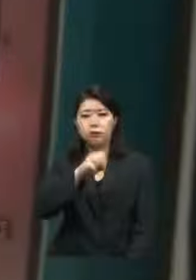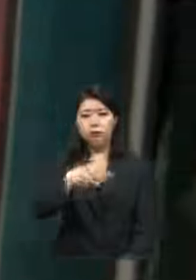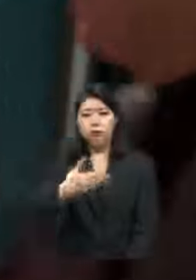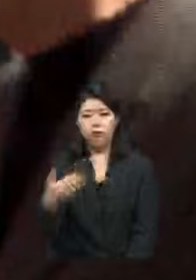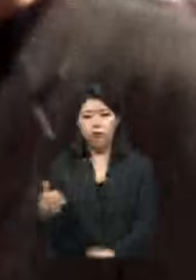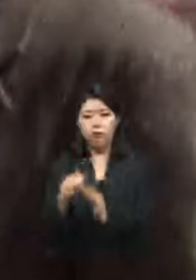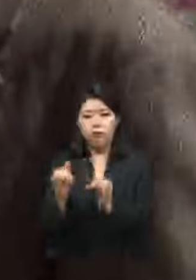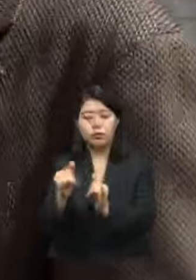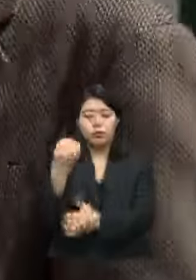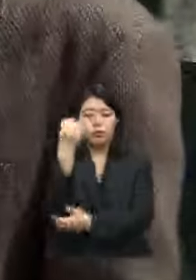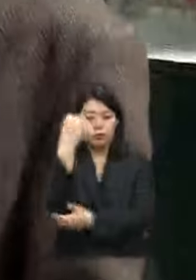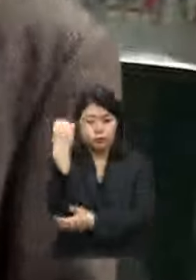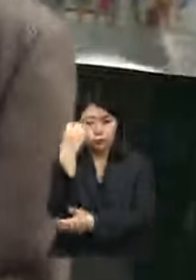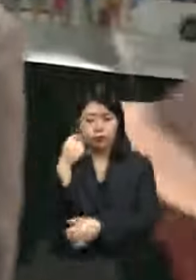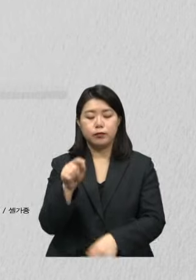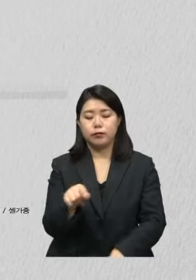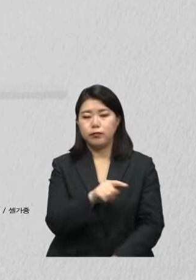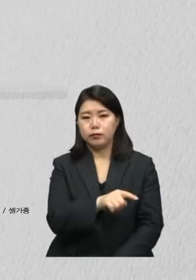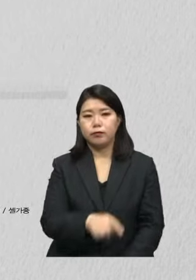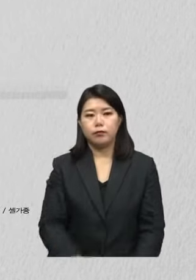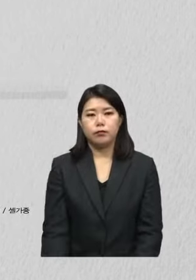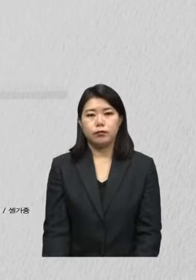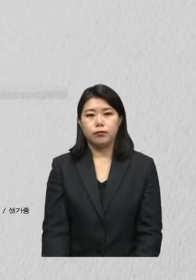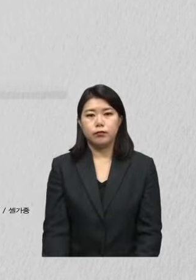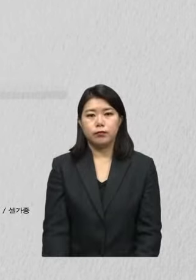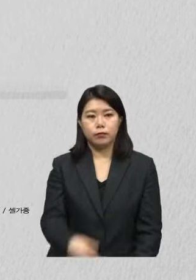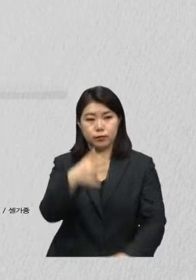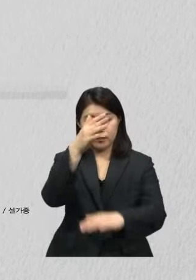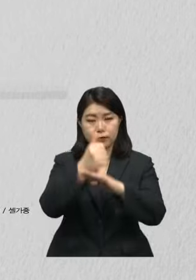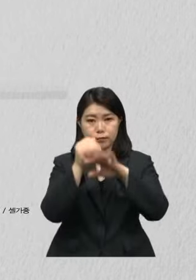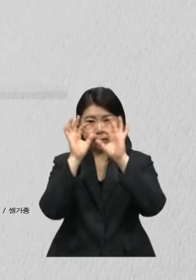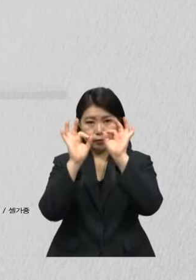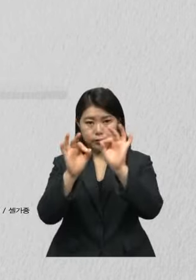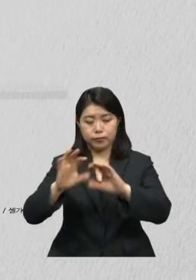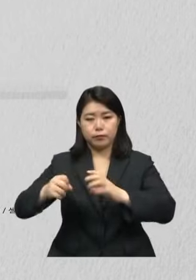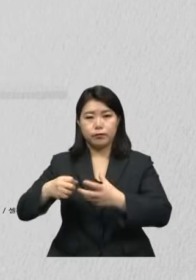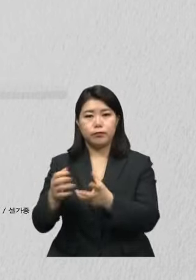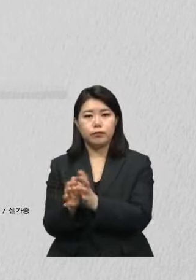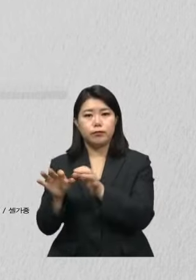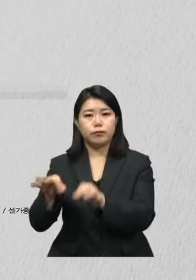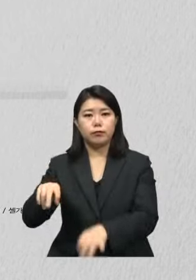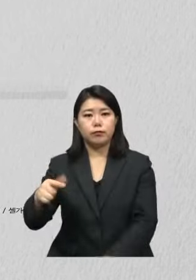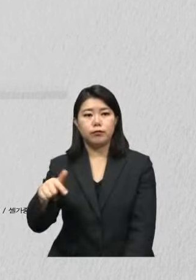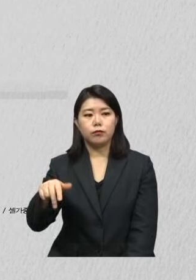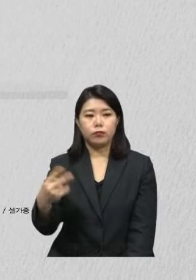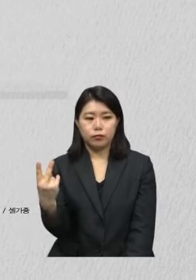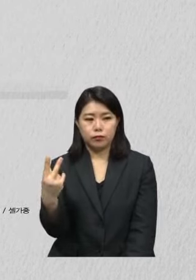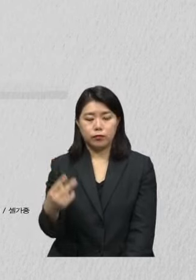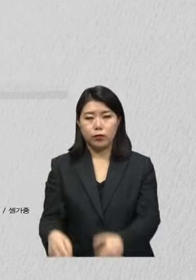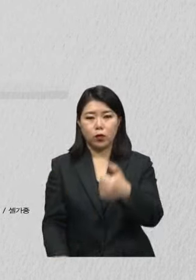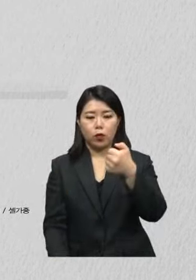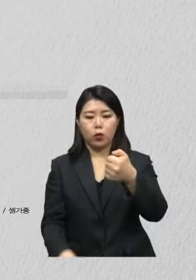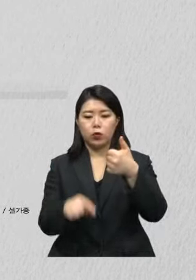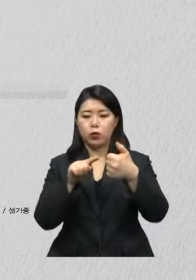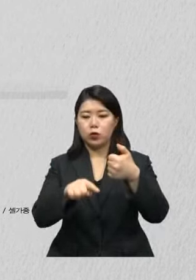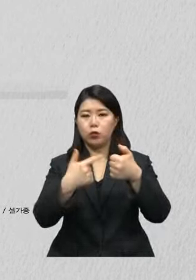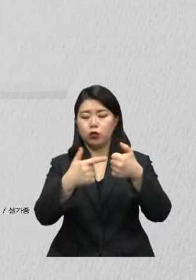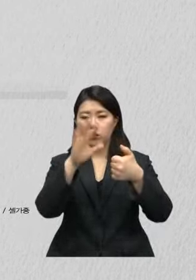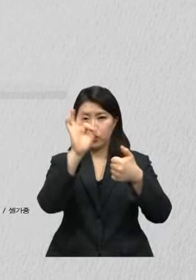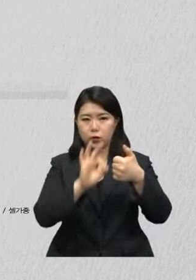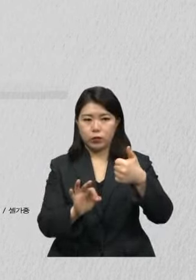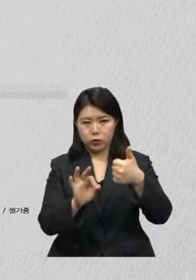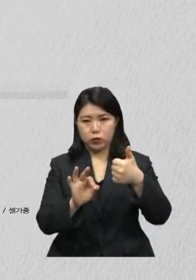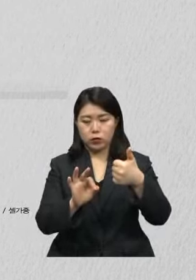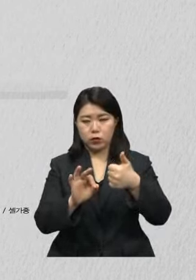이너텍 시스템즈에 의뢰한 조사입니다. 이 두 조사에서 국민의힘 김선규 후보의 지지율은